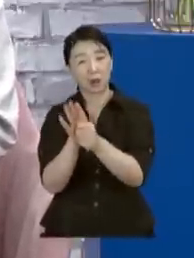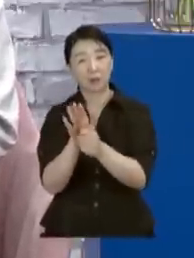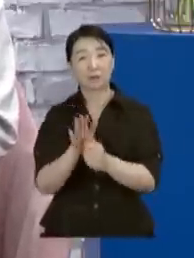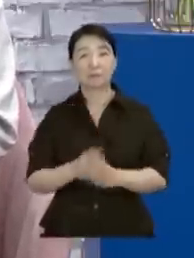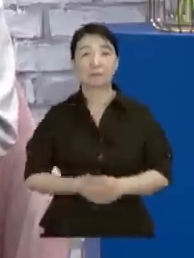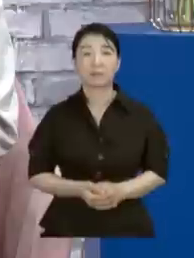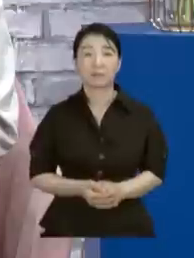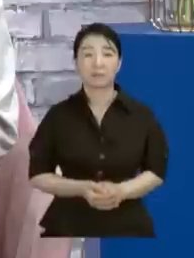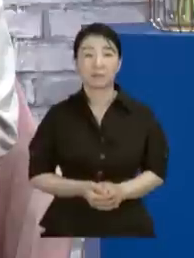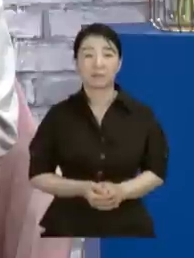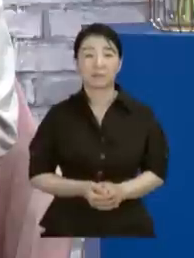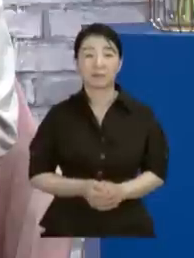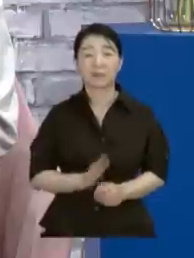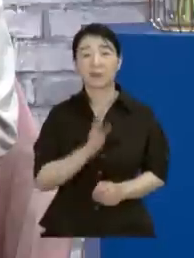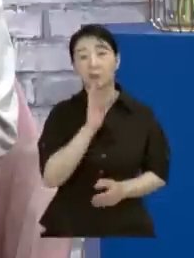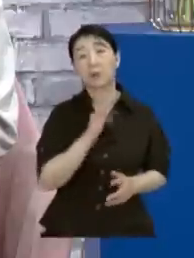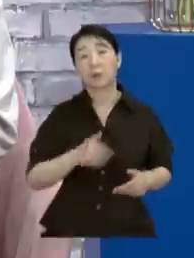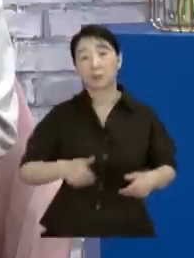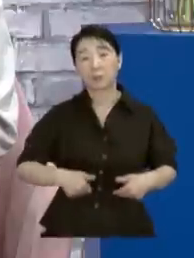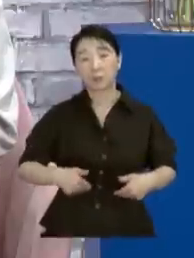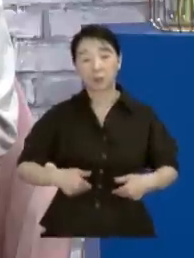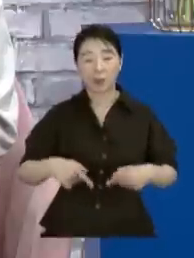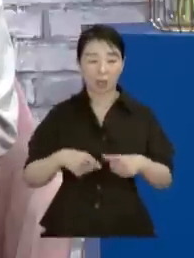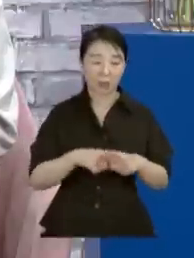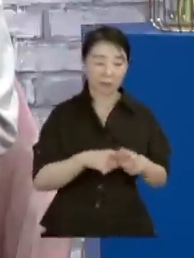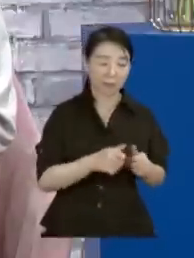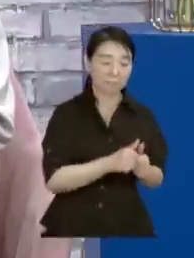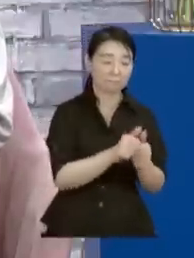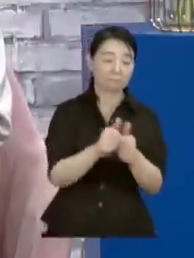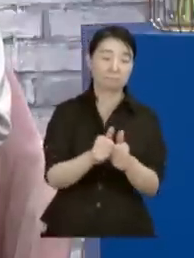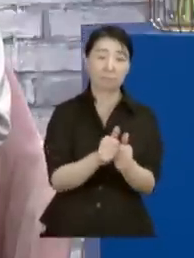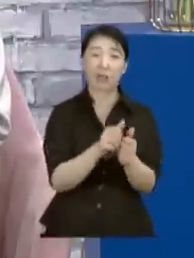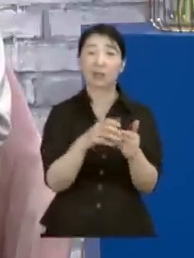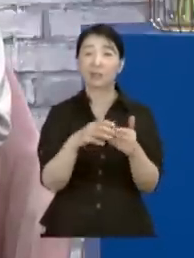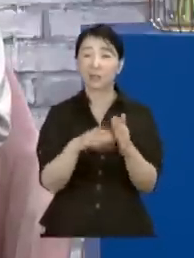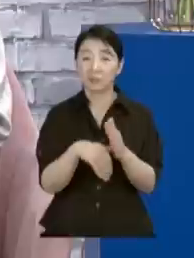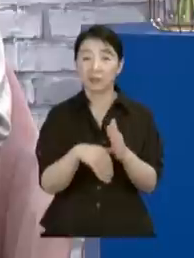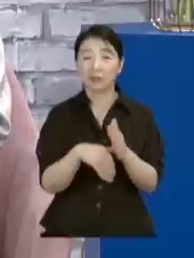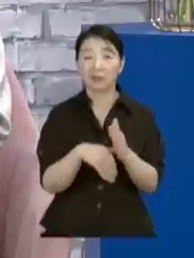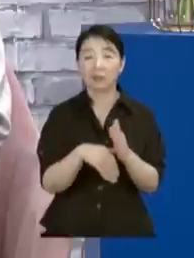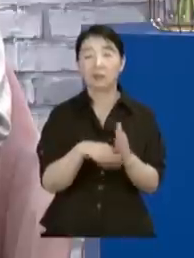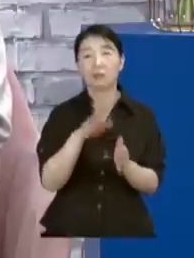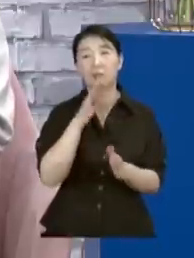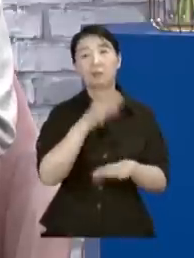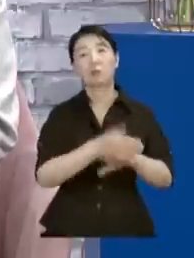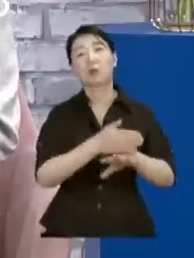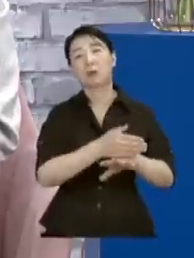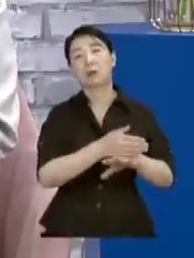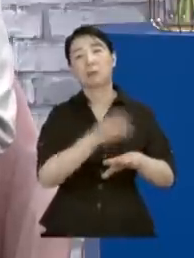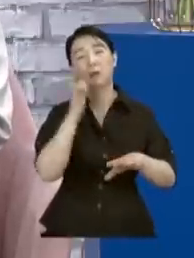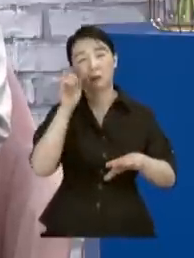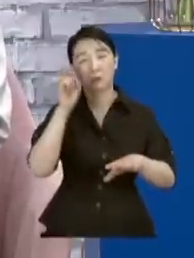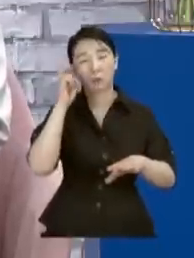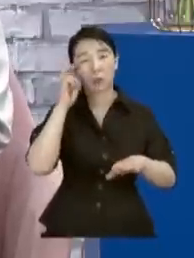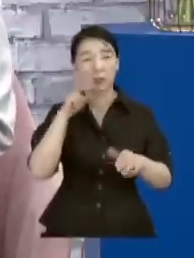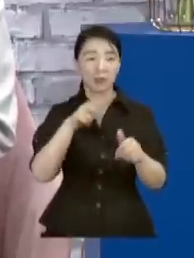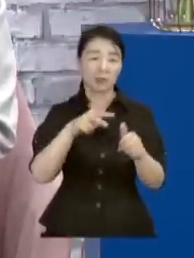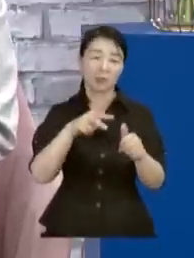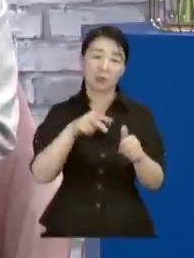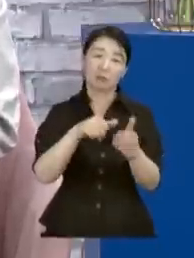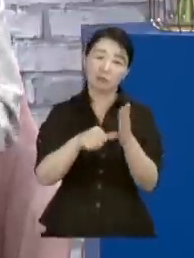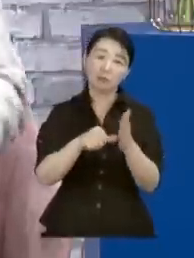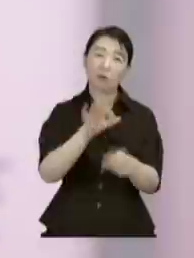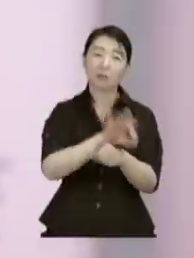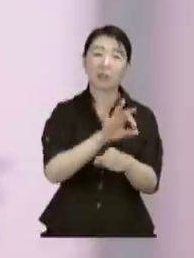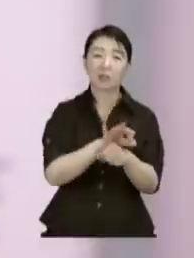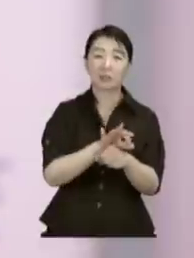거, 이런 것들 진짜 이렇게 모시고 다니면서 하면. 그럼. 아, 얼마나 고맙겠어요. 장도 네. 같이 봐주고, 그렇지. 네. 음식도